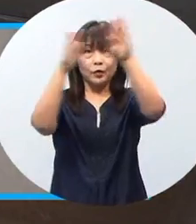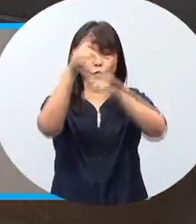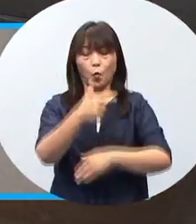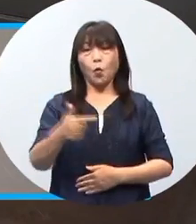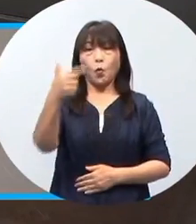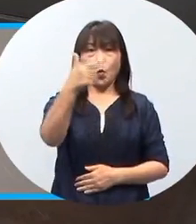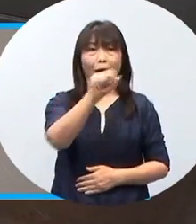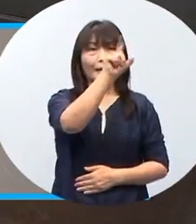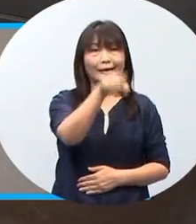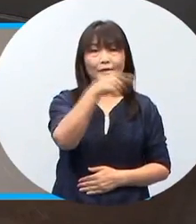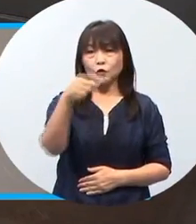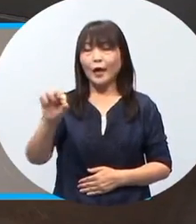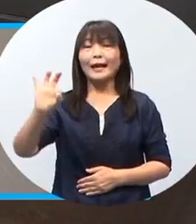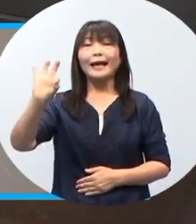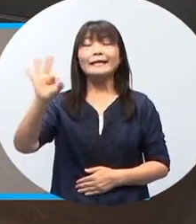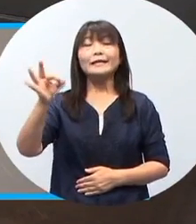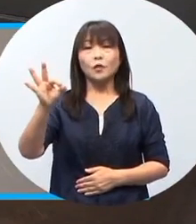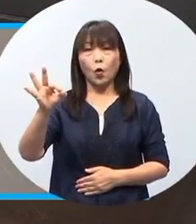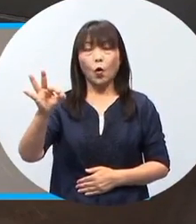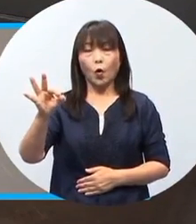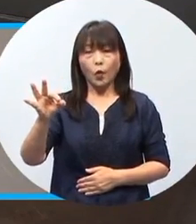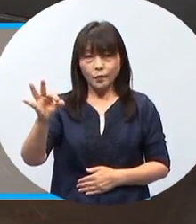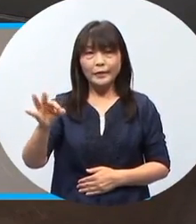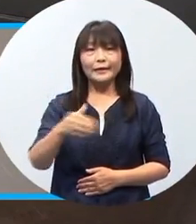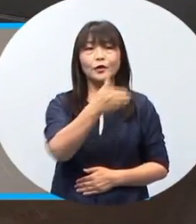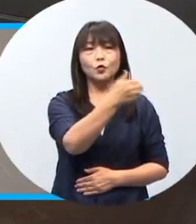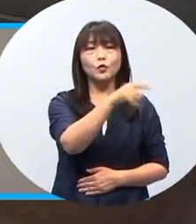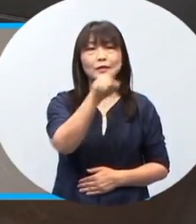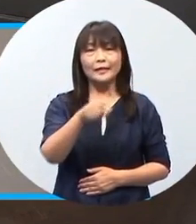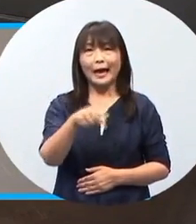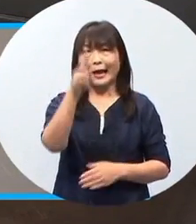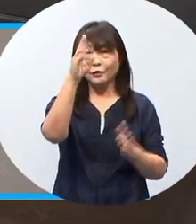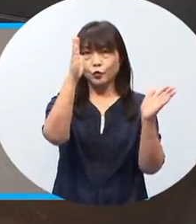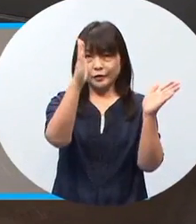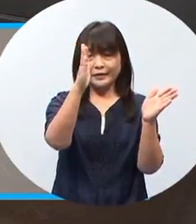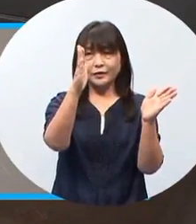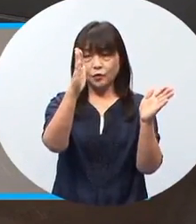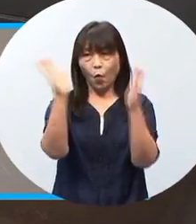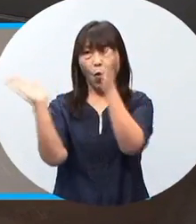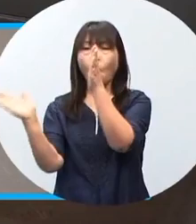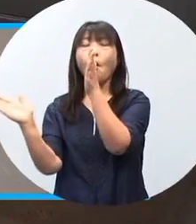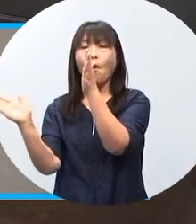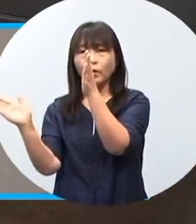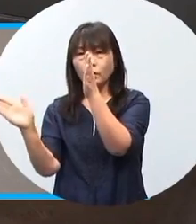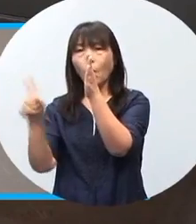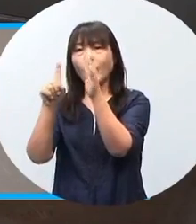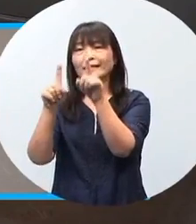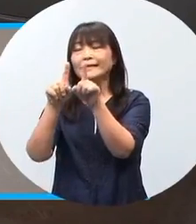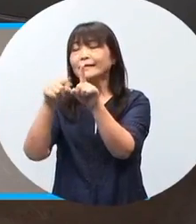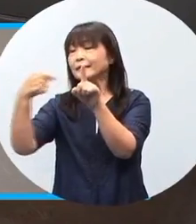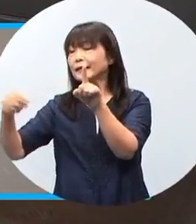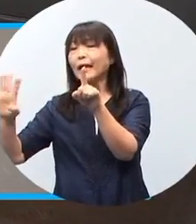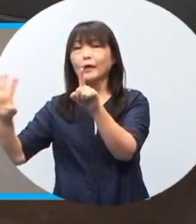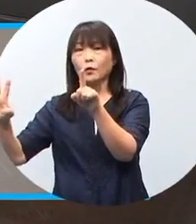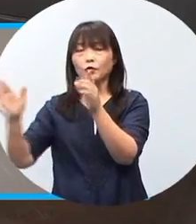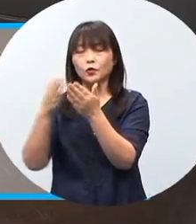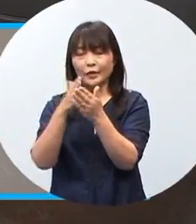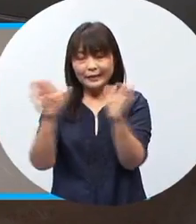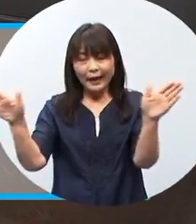曜日から金曜日午前9時から12時と午後1時から4時まで開設しています。